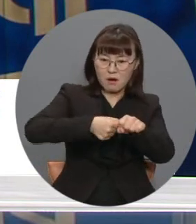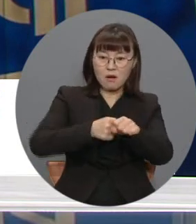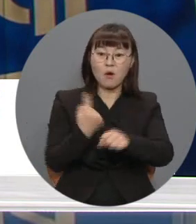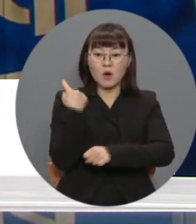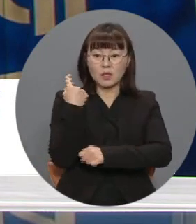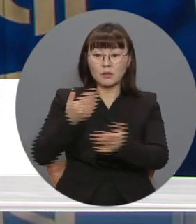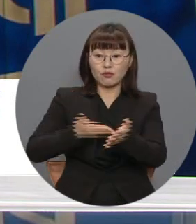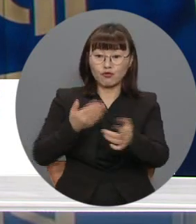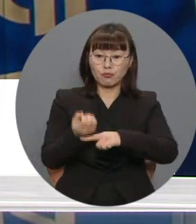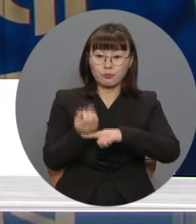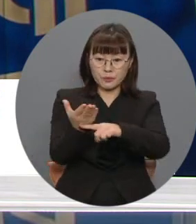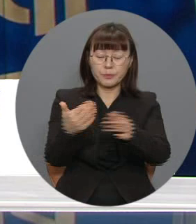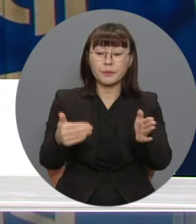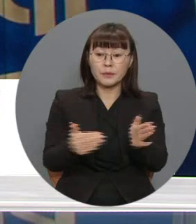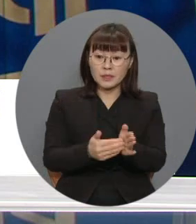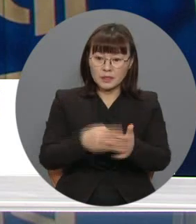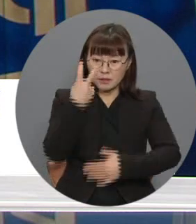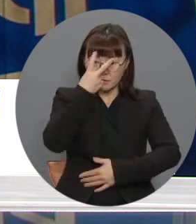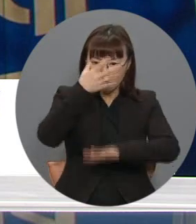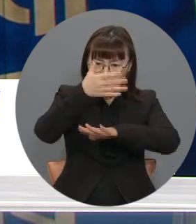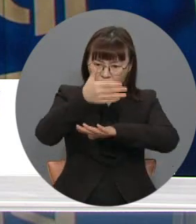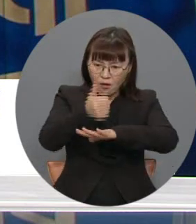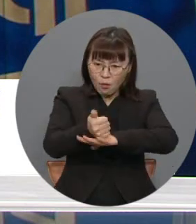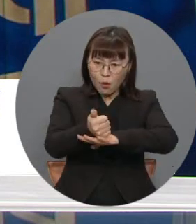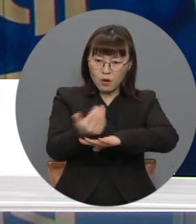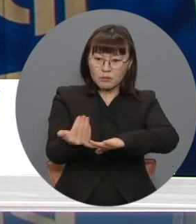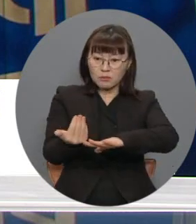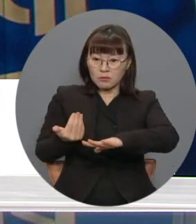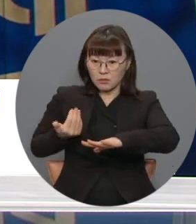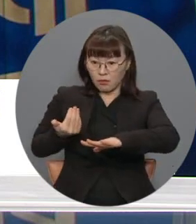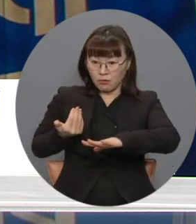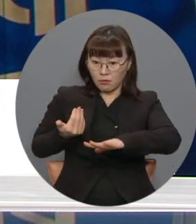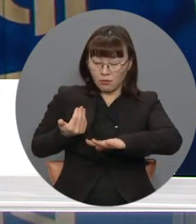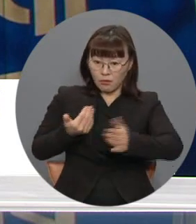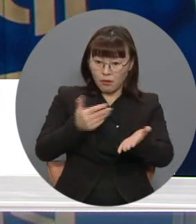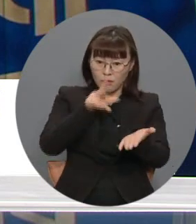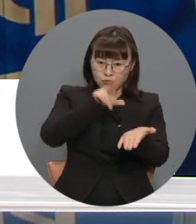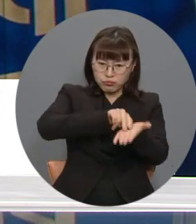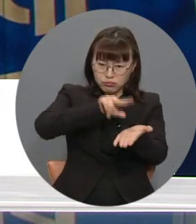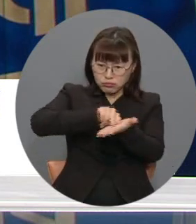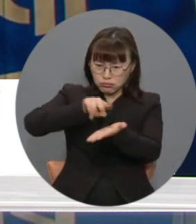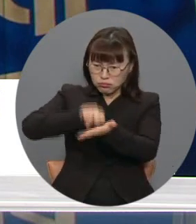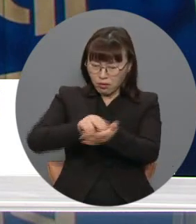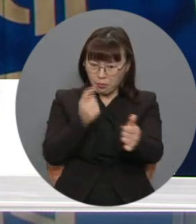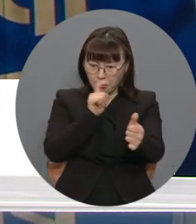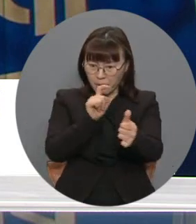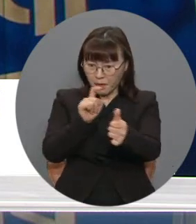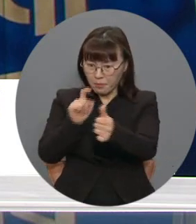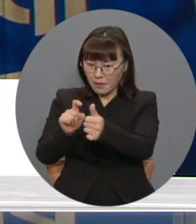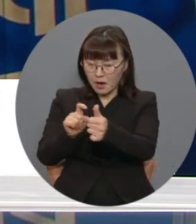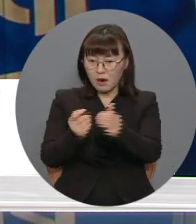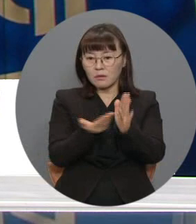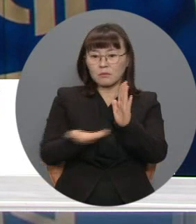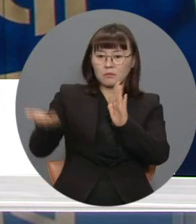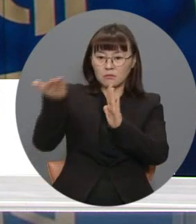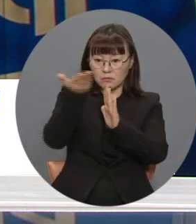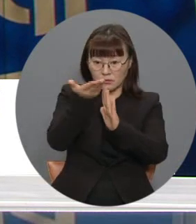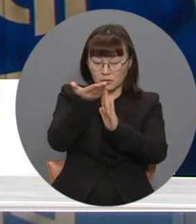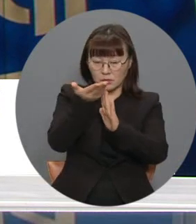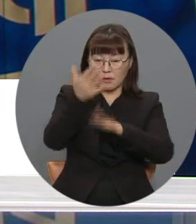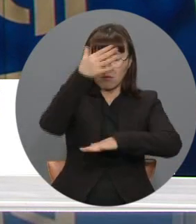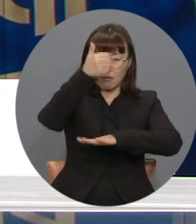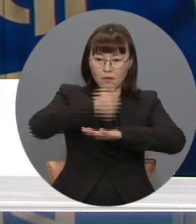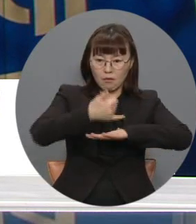보도해드렸습니다. 그런데 감사 결과가 나오기 전에 문제가 있는 간부들을 승진시키고 감사 결과가 도착한